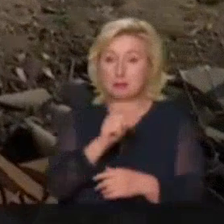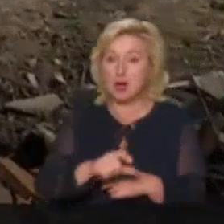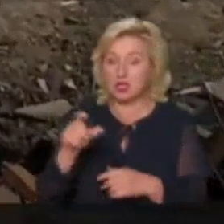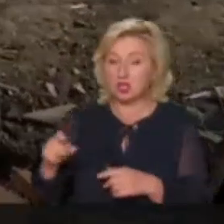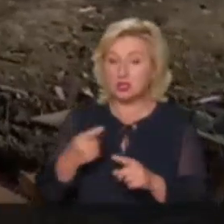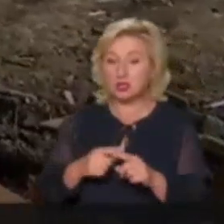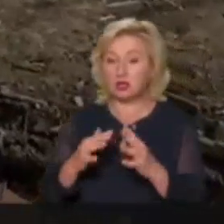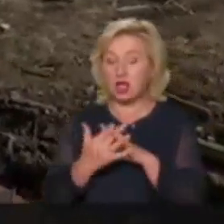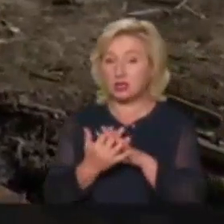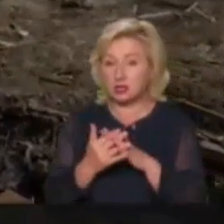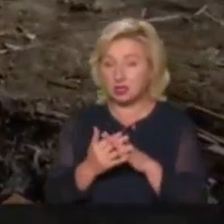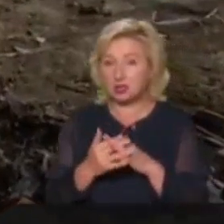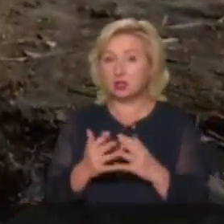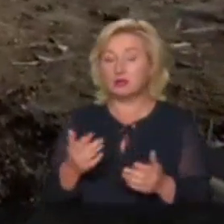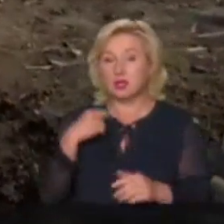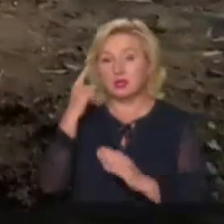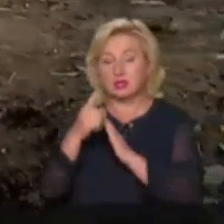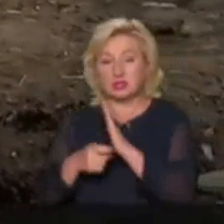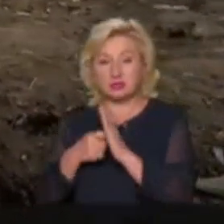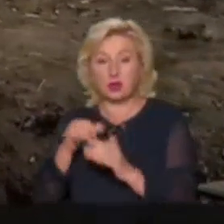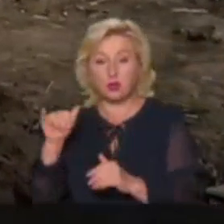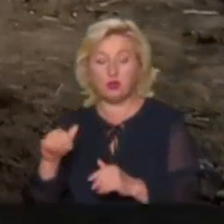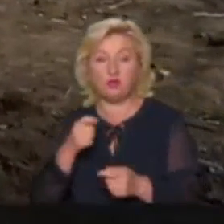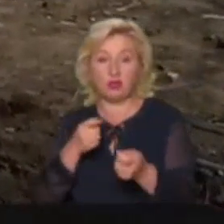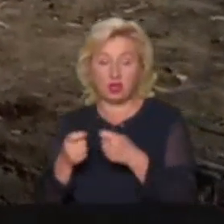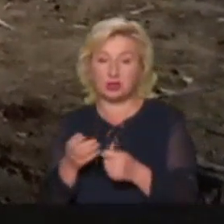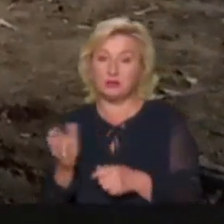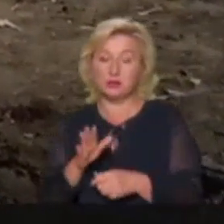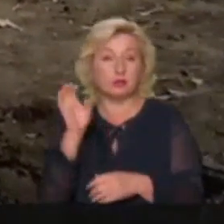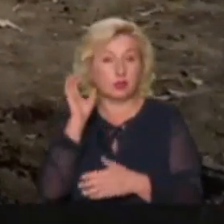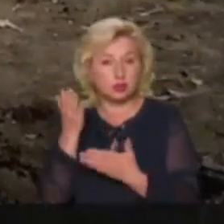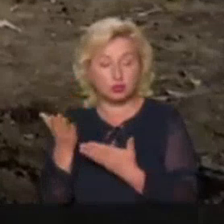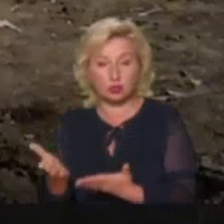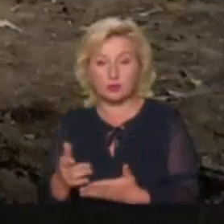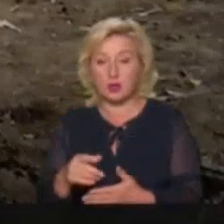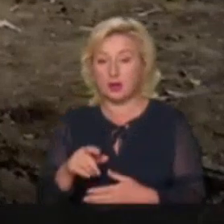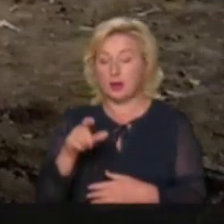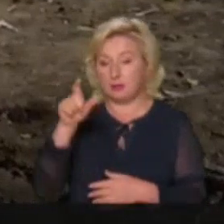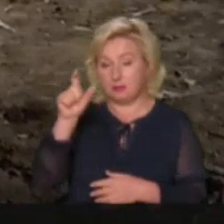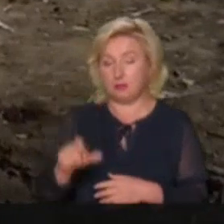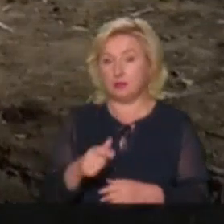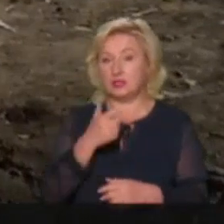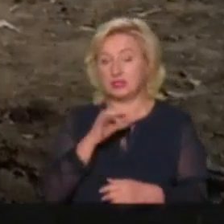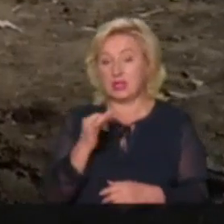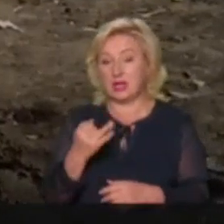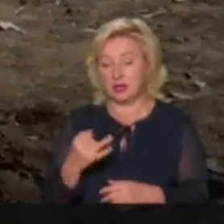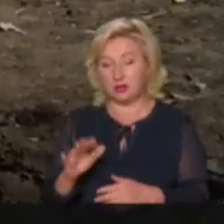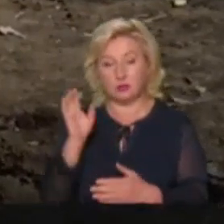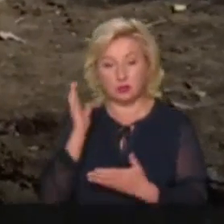цього населеного пункту, ми також дізнавалися у влади. Давайте послухаємо пана Сергія, він нам розповість далі прямою